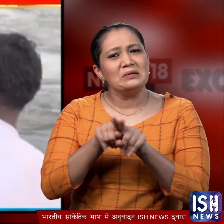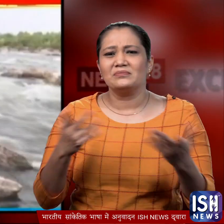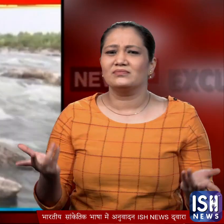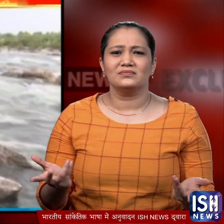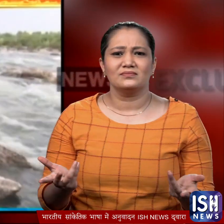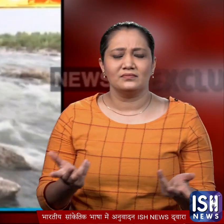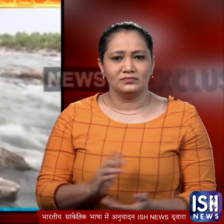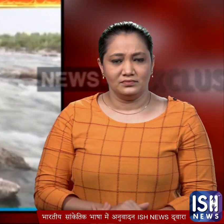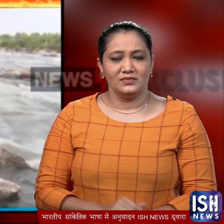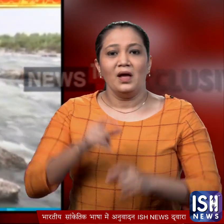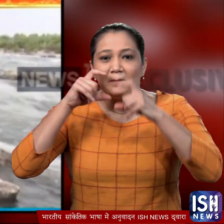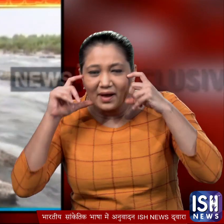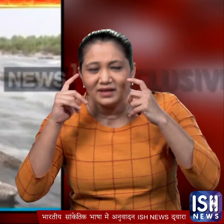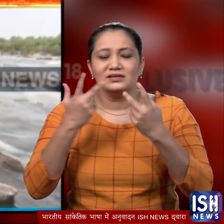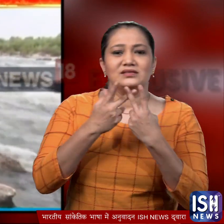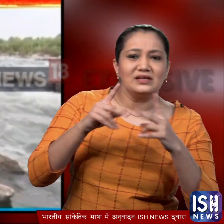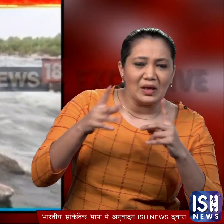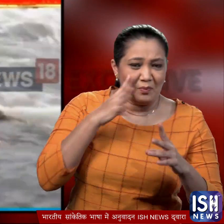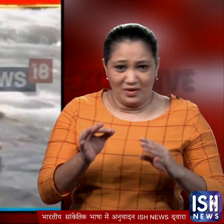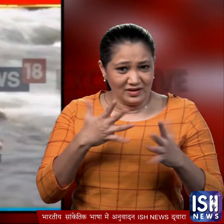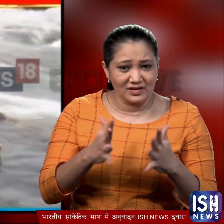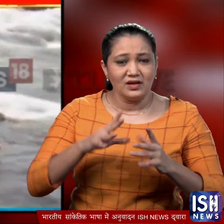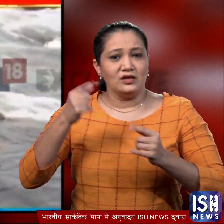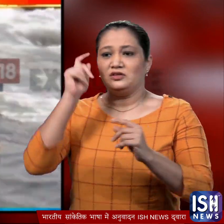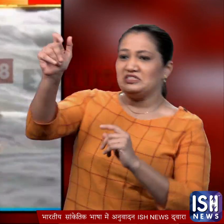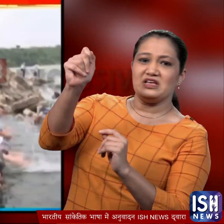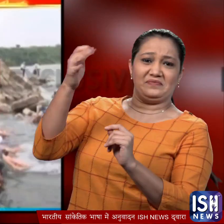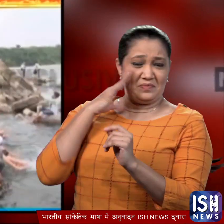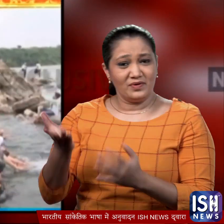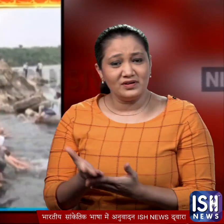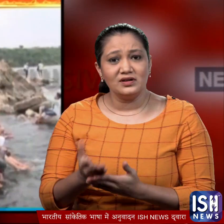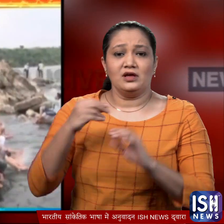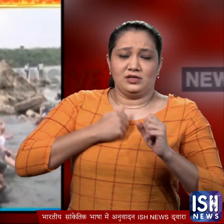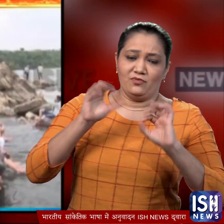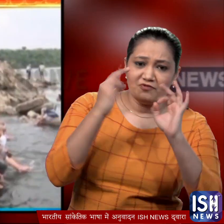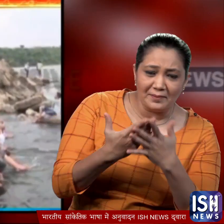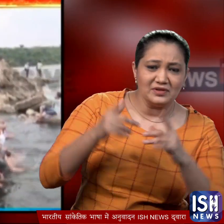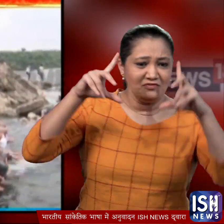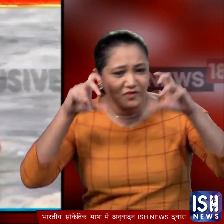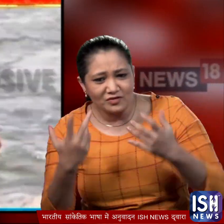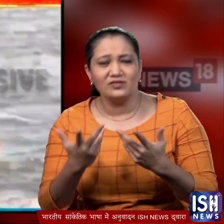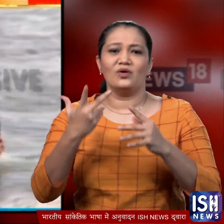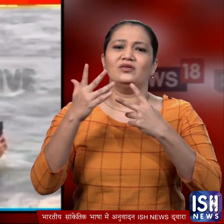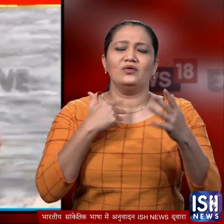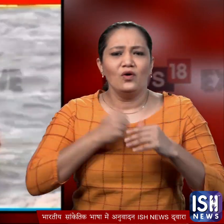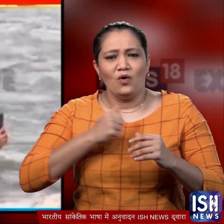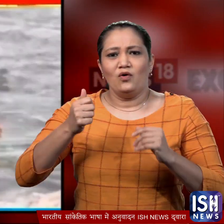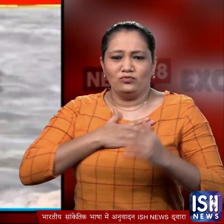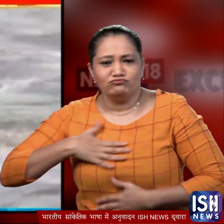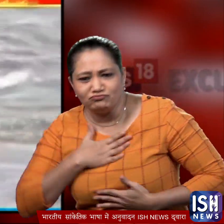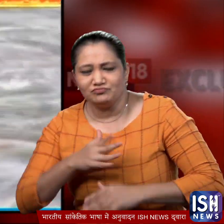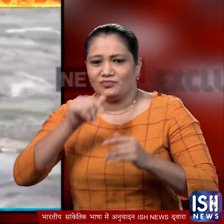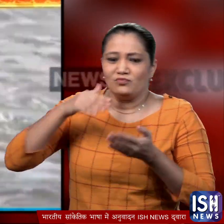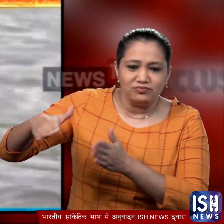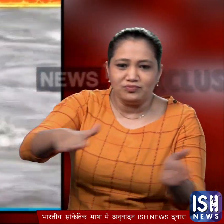चुके हैं। इन लोगों के लिए मास्क लगाने से ज्यादा जरूरी सेल्फी लेना था। किसी ने परिवार के साथ तस्वीर ली तो कोई अपना फितूर पूरा